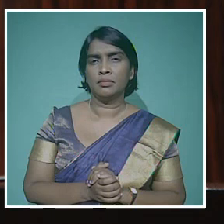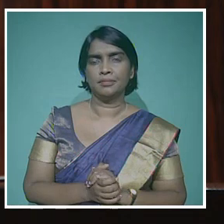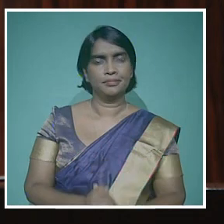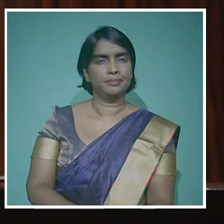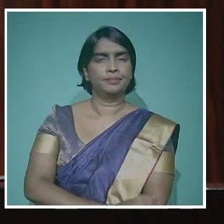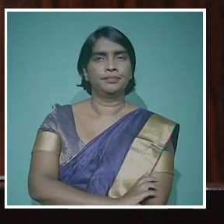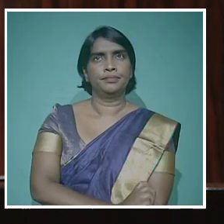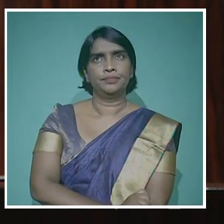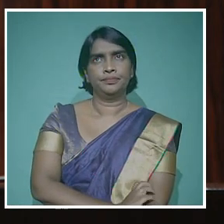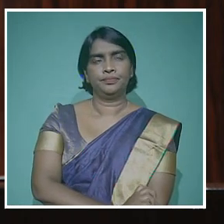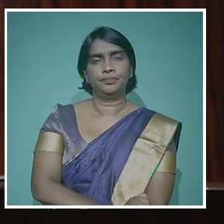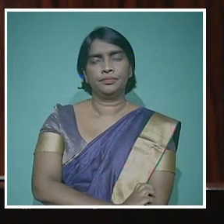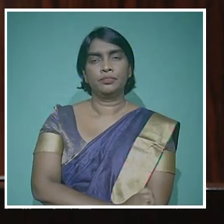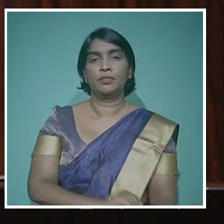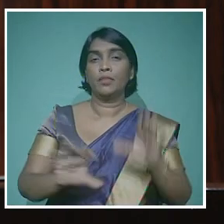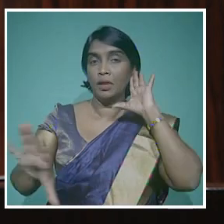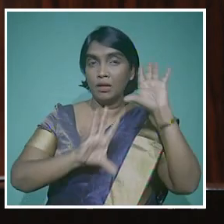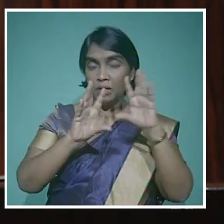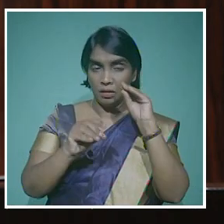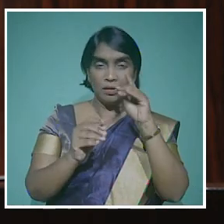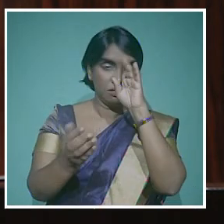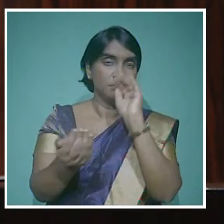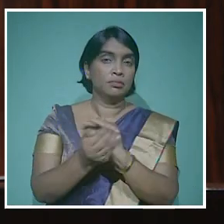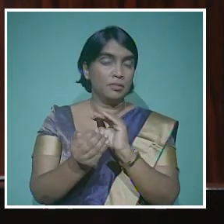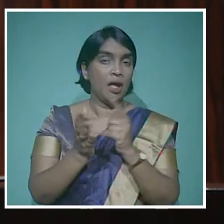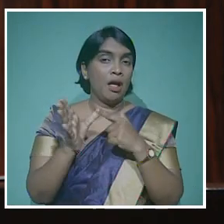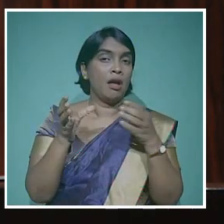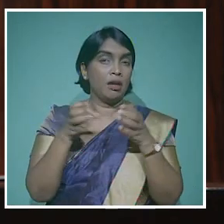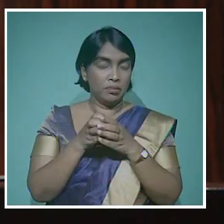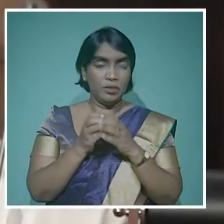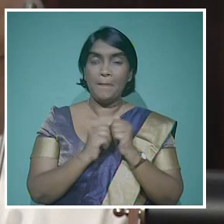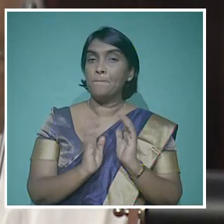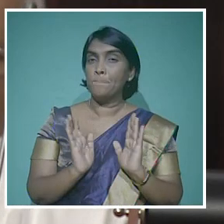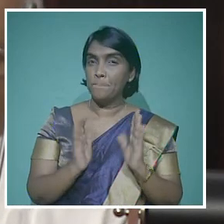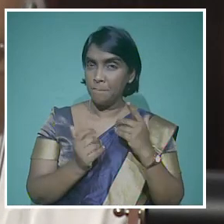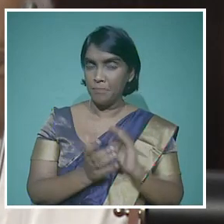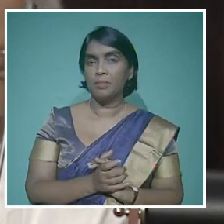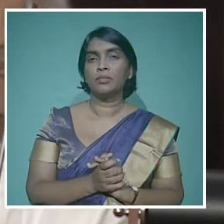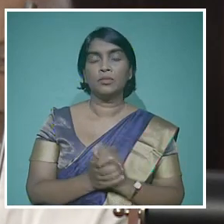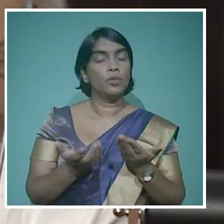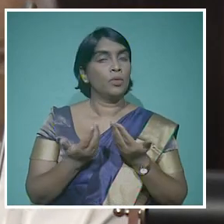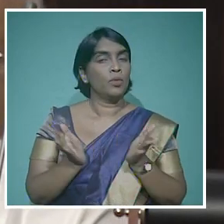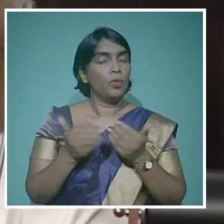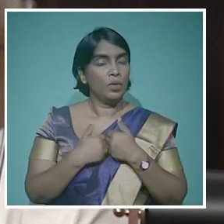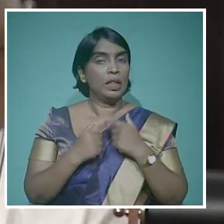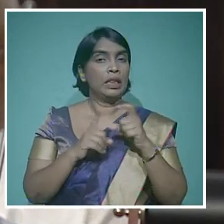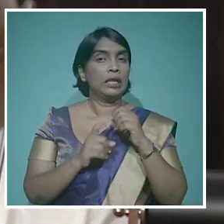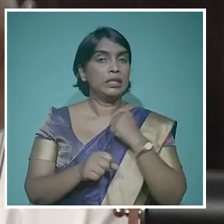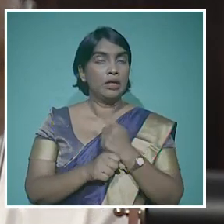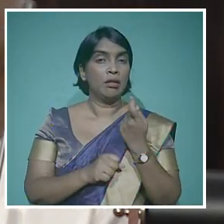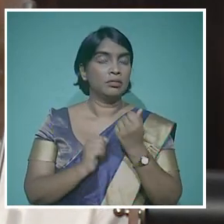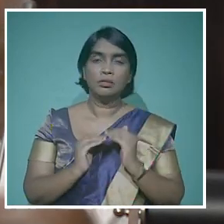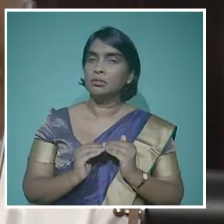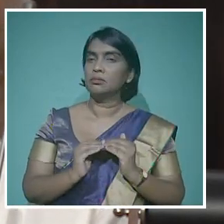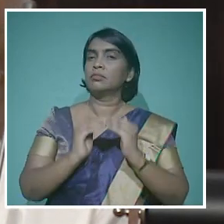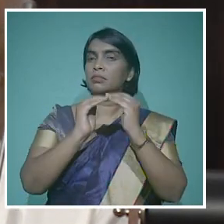දත්ත ආරක්ෂණ අධිකාරියක් පිහිටවීම අපි විසින් ඩිජිටල් ආර්ථික